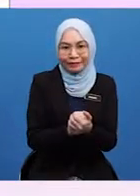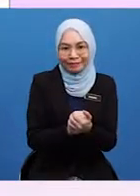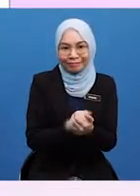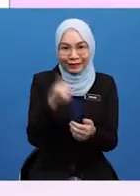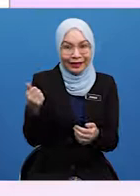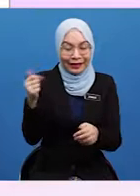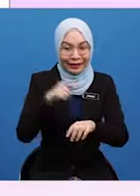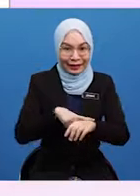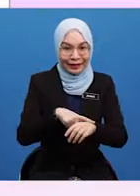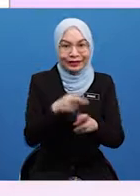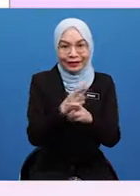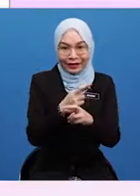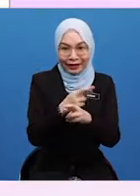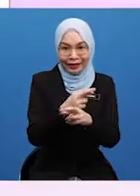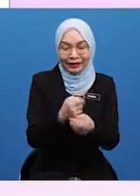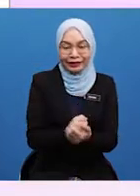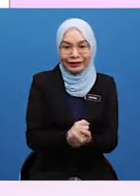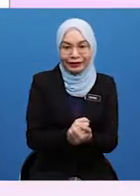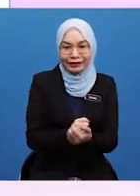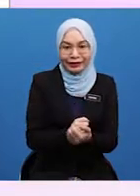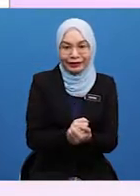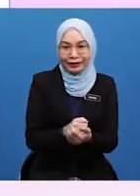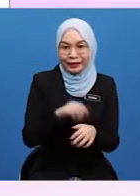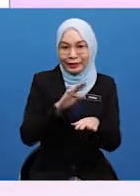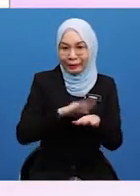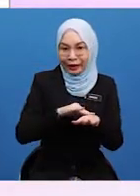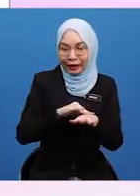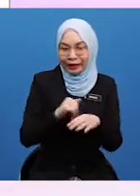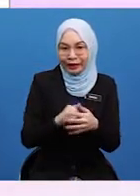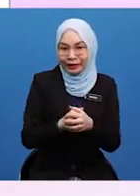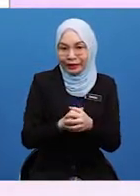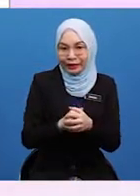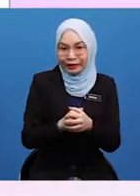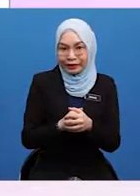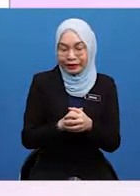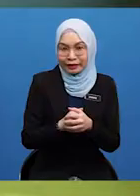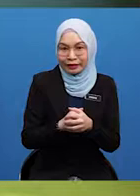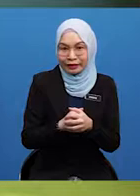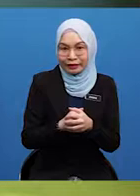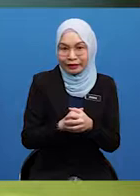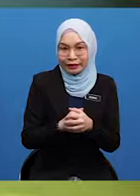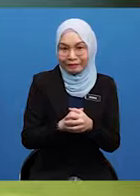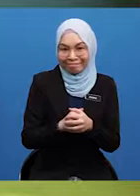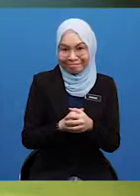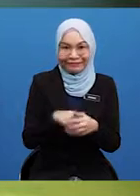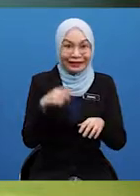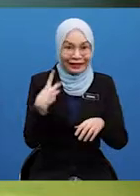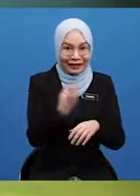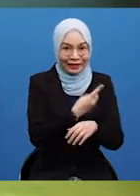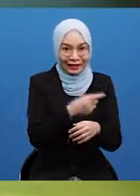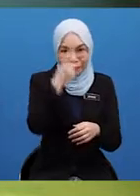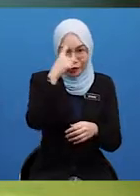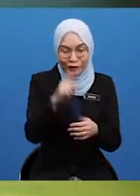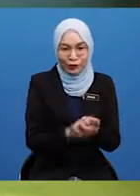yang diperkenalkan pada suatu ketika dahulu johore kita